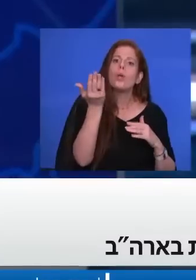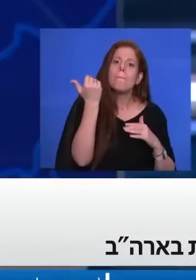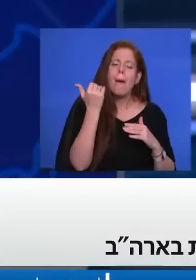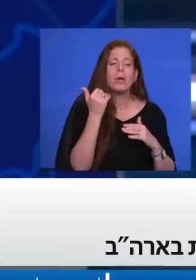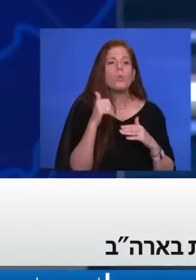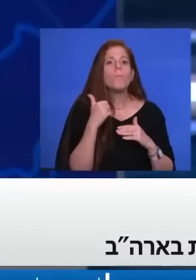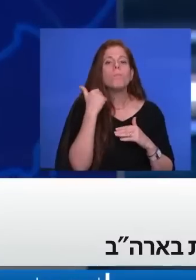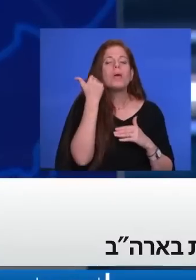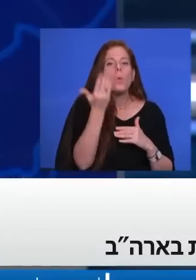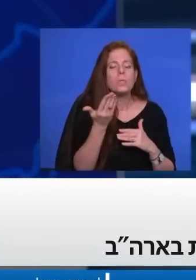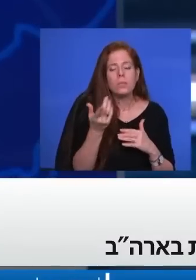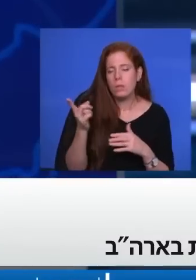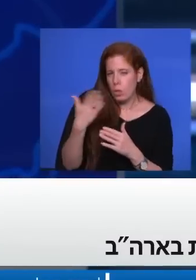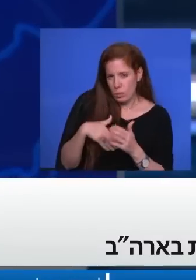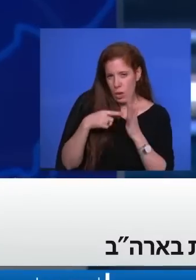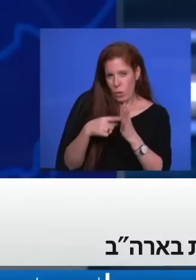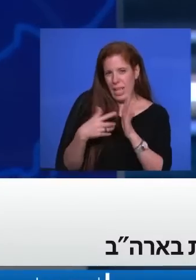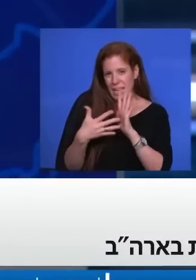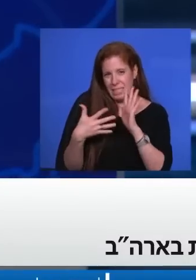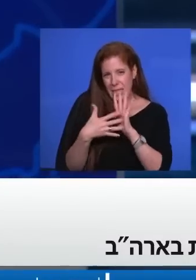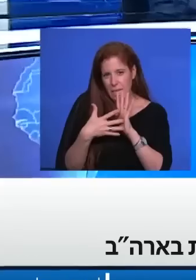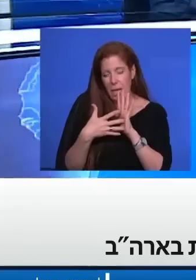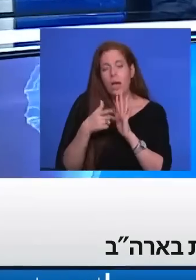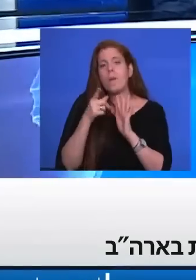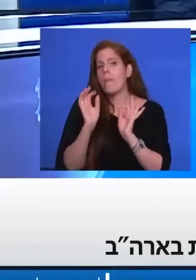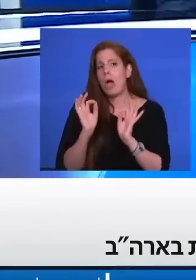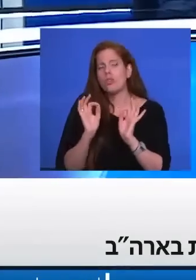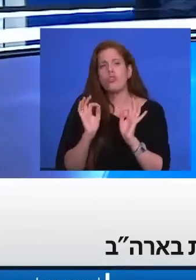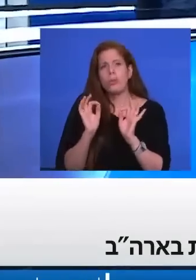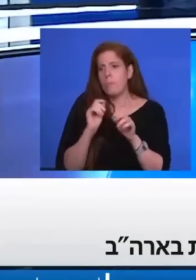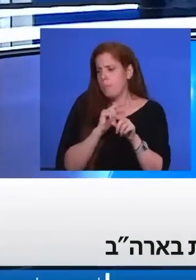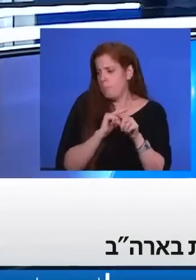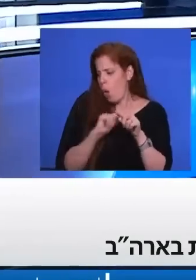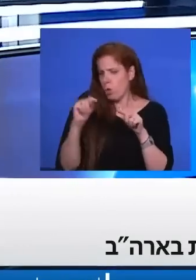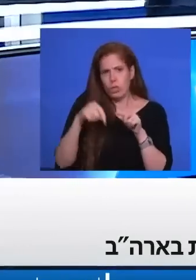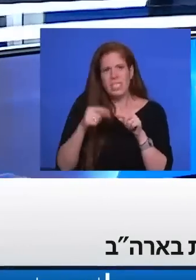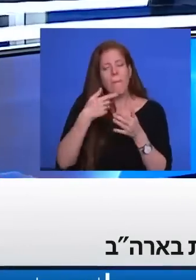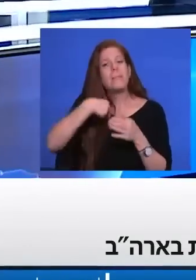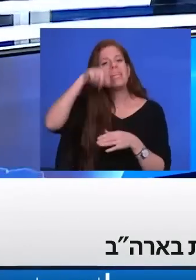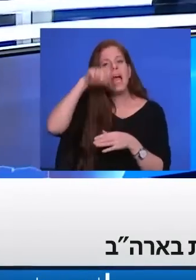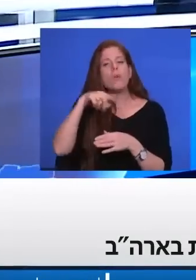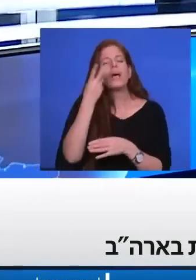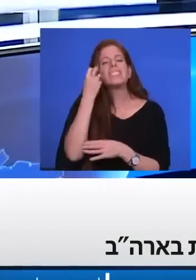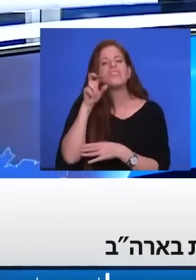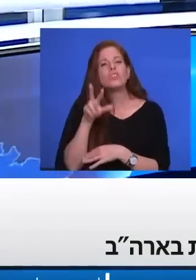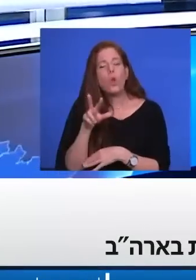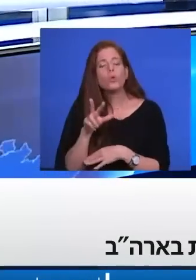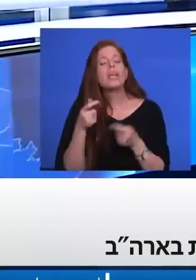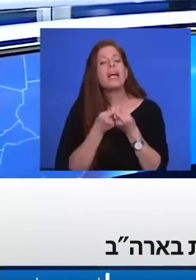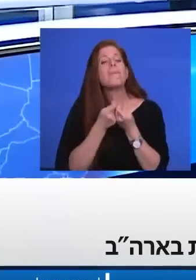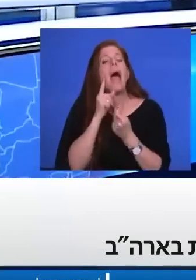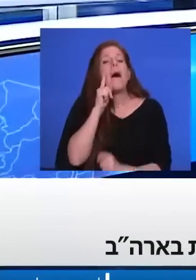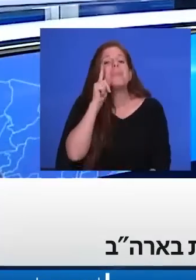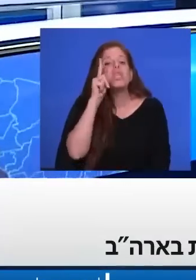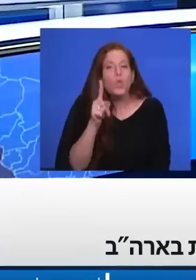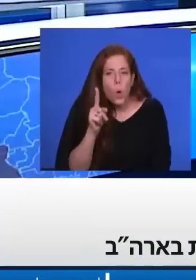מחוץ. אני רוצה להראות לך סקר שמבצעת הליגה נגד ההשמצה, ממש בחודש הזה, ינואר 23, לגבי לא התקריות, אלא עמדות